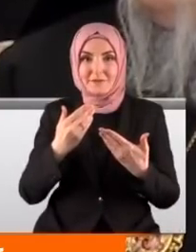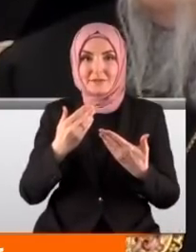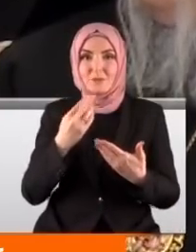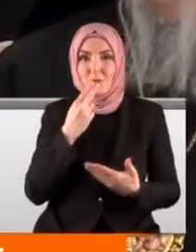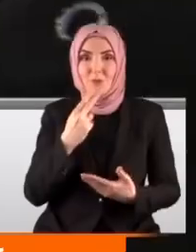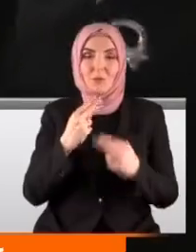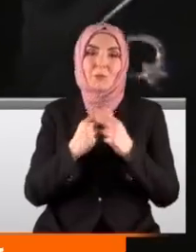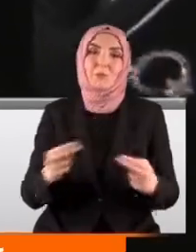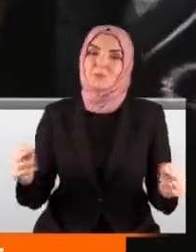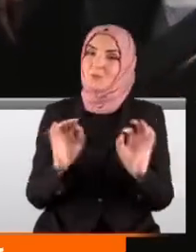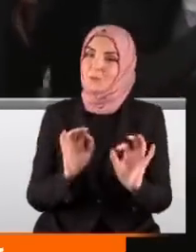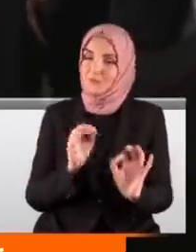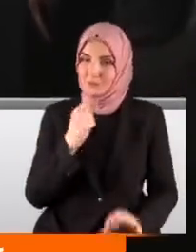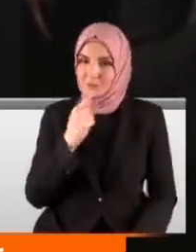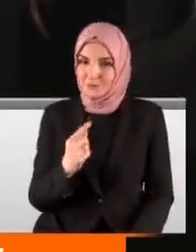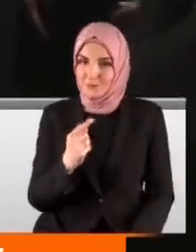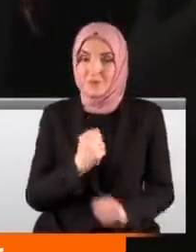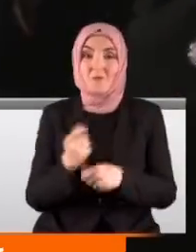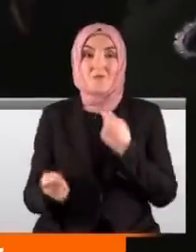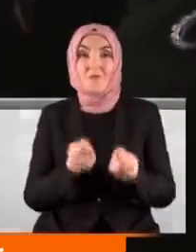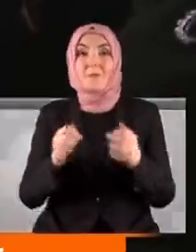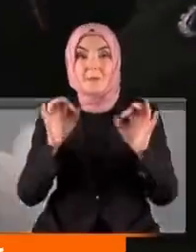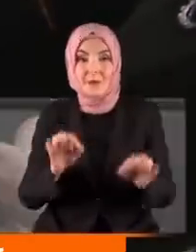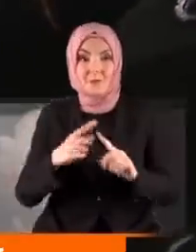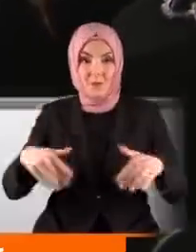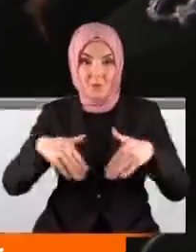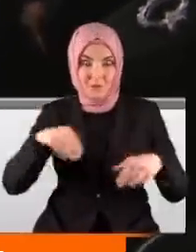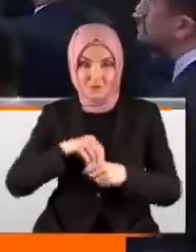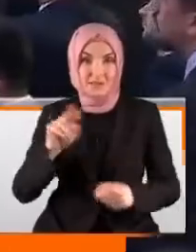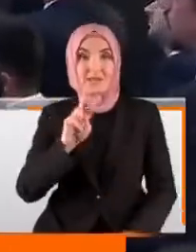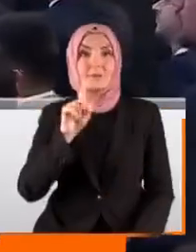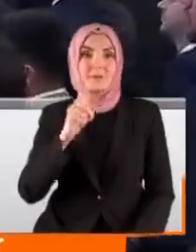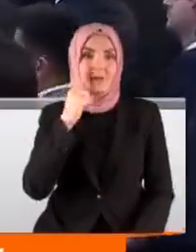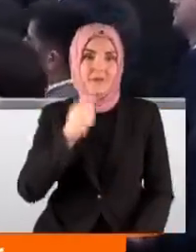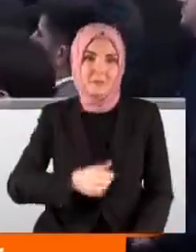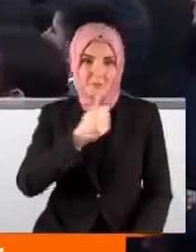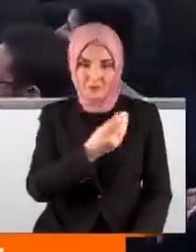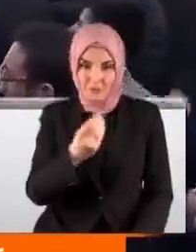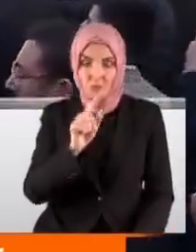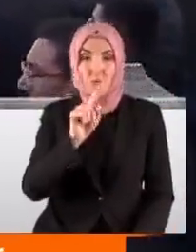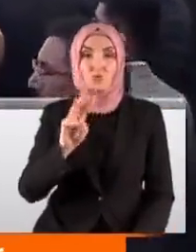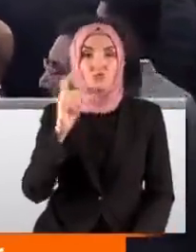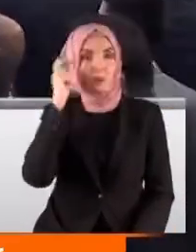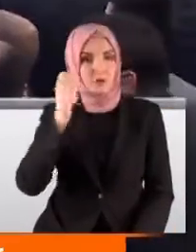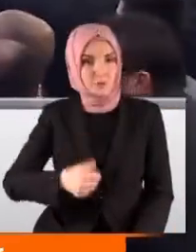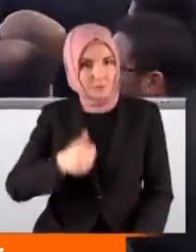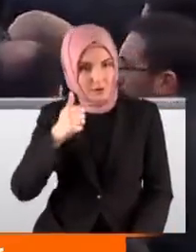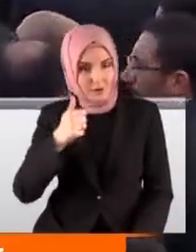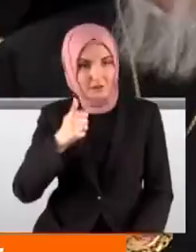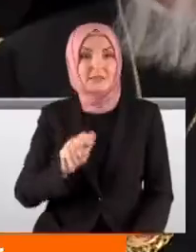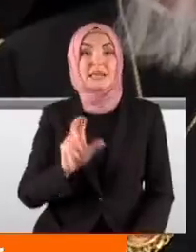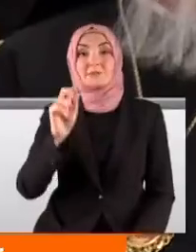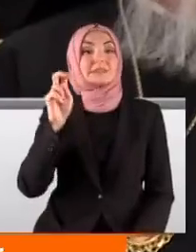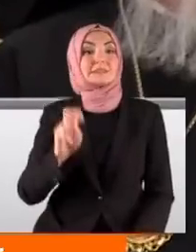yenilememiz gerekecek. Göreve başlama töreninde 21'i devlet başkanı, 13'ü başbakan ve 78 ülkeden üst düzey isim